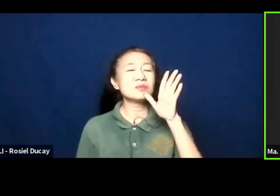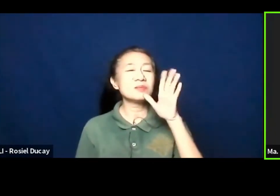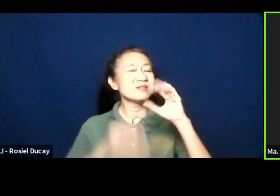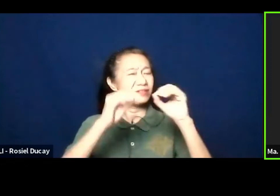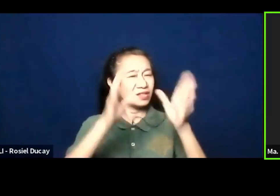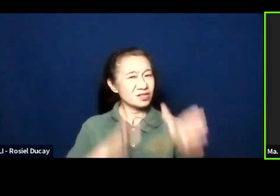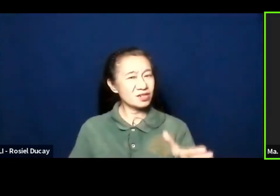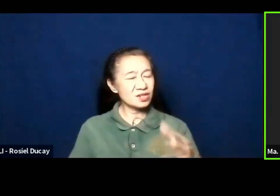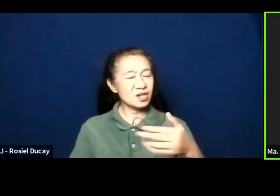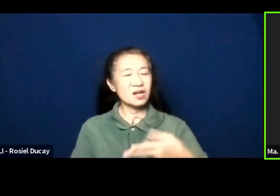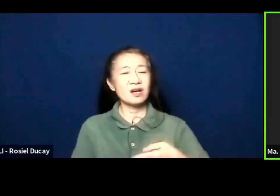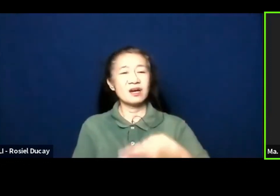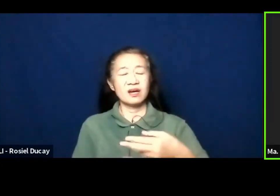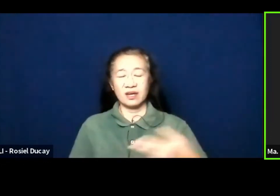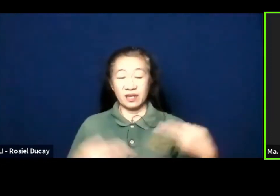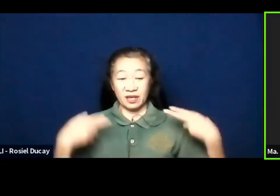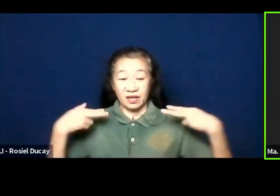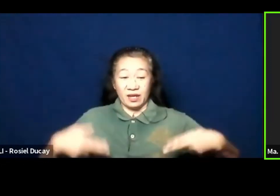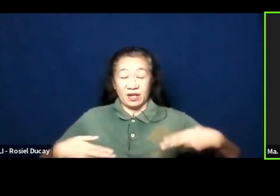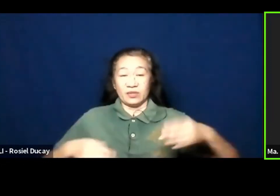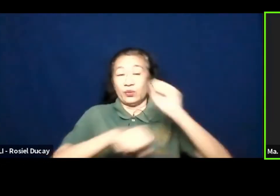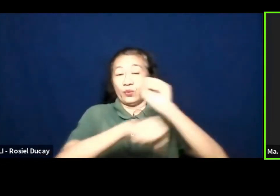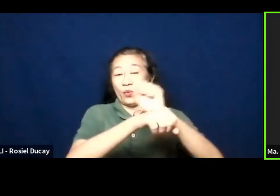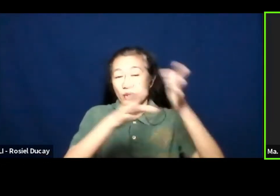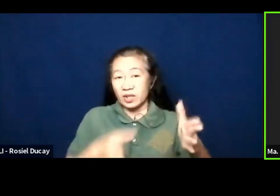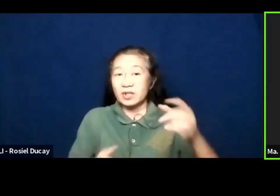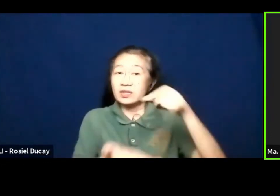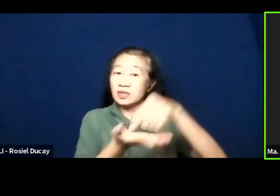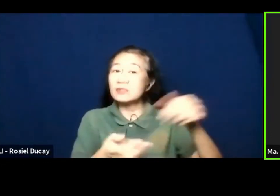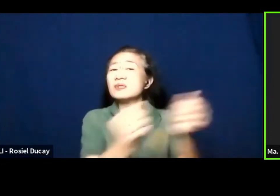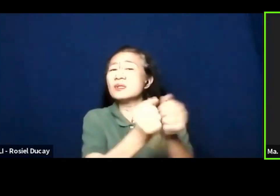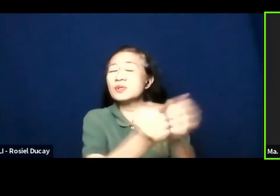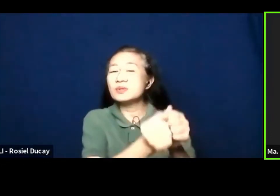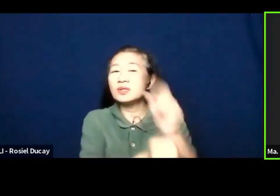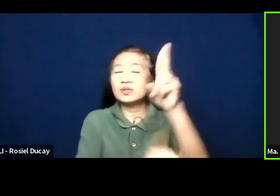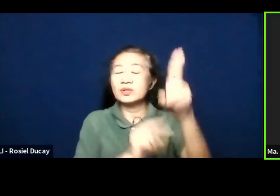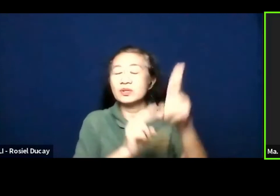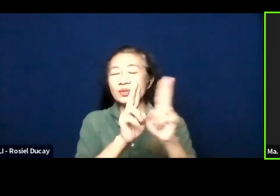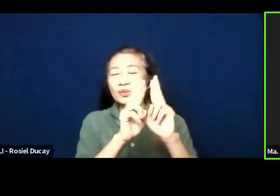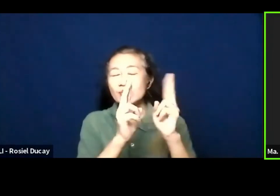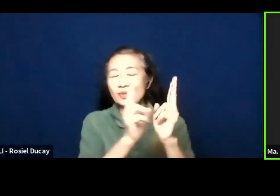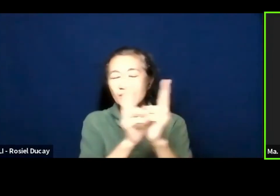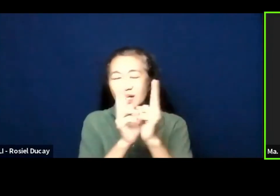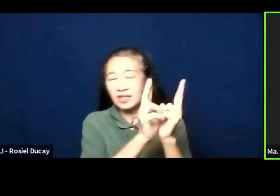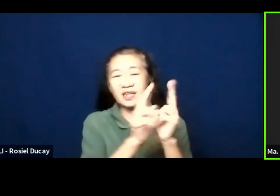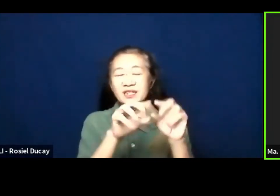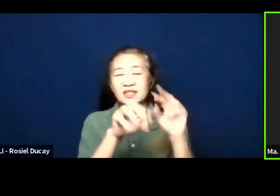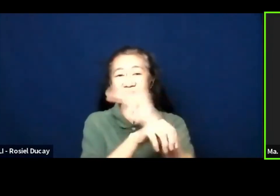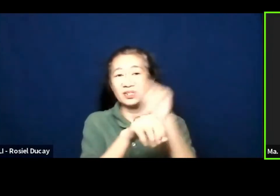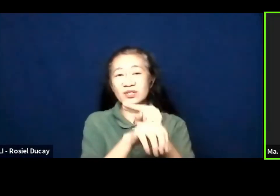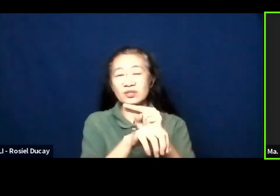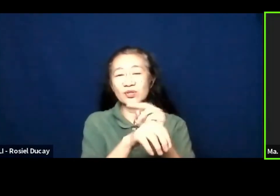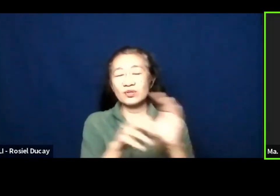guro, mga health workers, nakasama ito dun sa United Nations Convention on the Rights of the